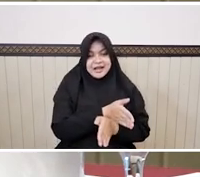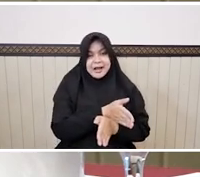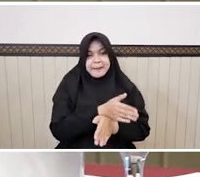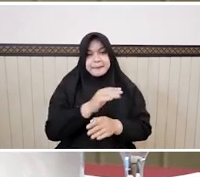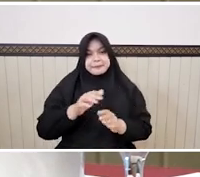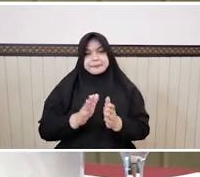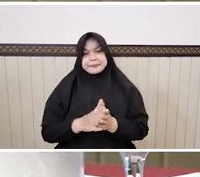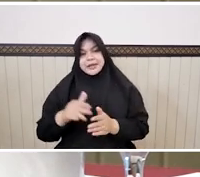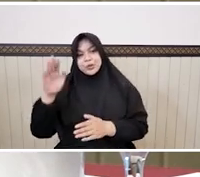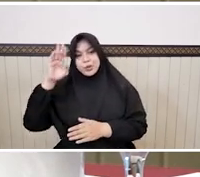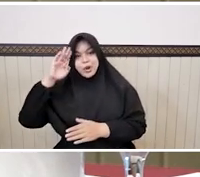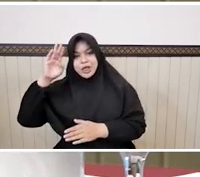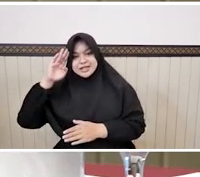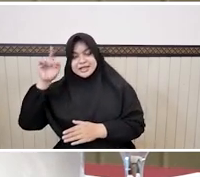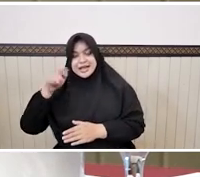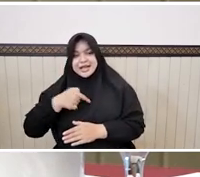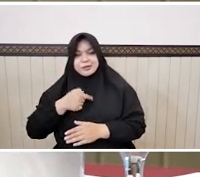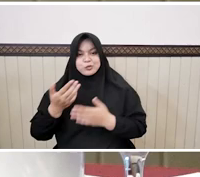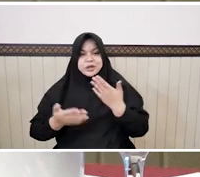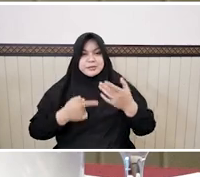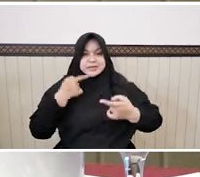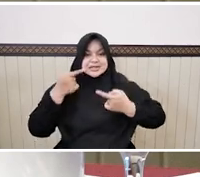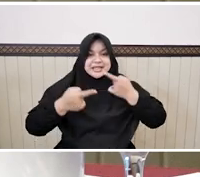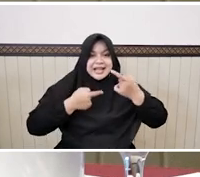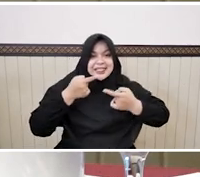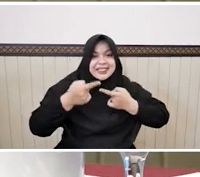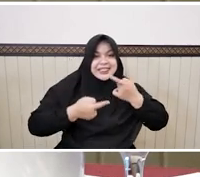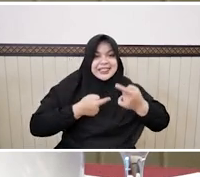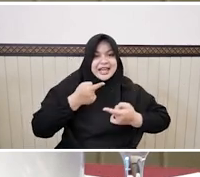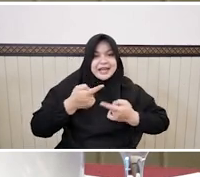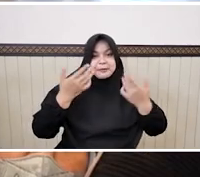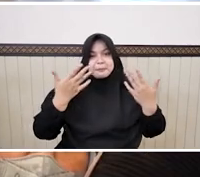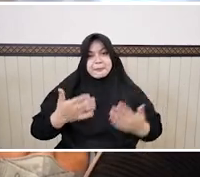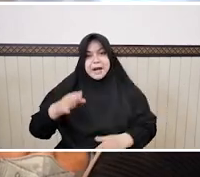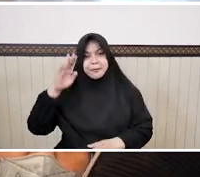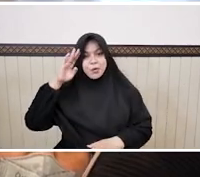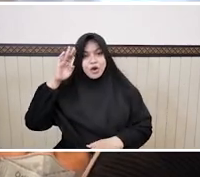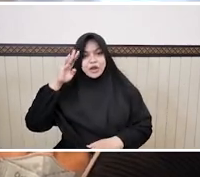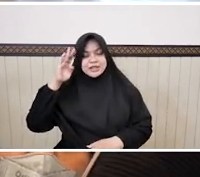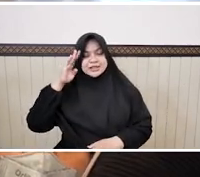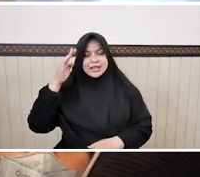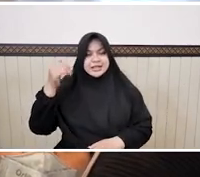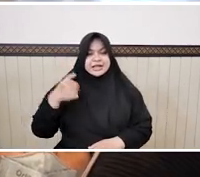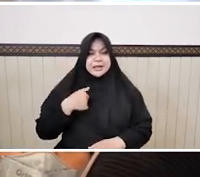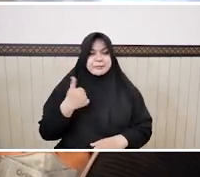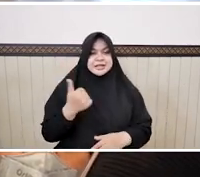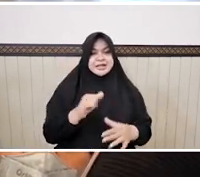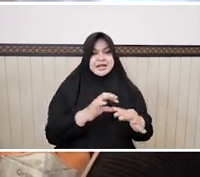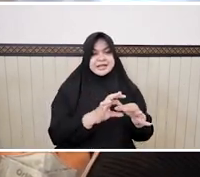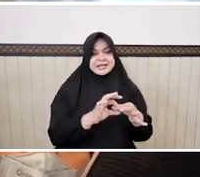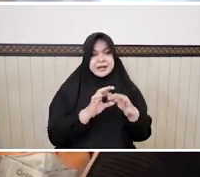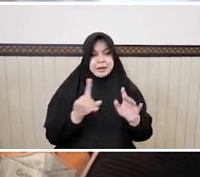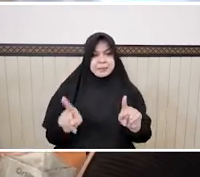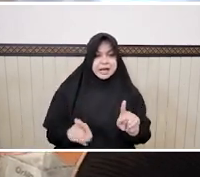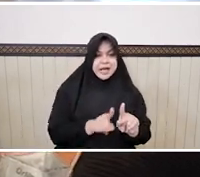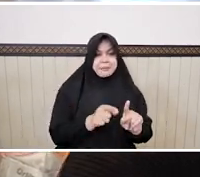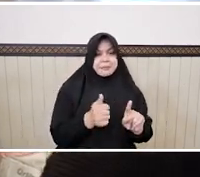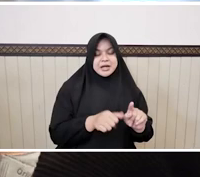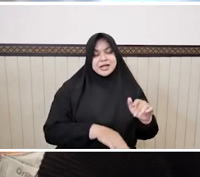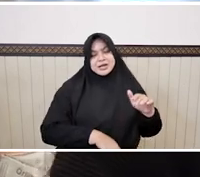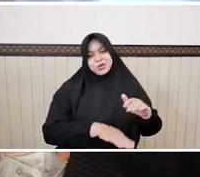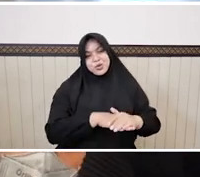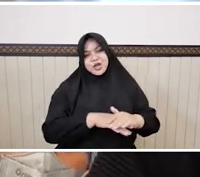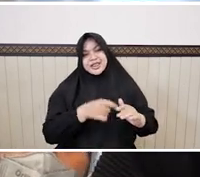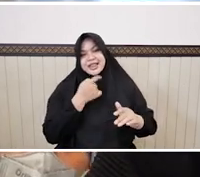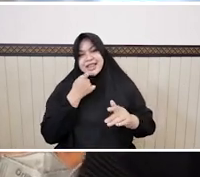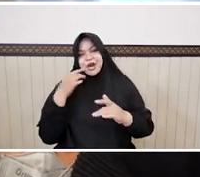di kepolisian mungkin Mbak Lisa bisa cerita Bagaimana kemudian pihak kepolisian yang bekerjasama dengan penting memenuhi